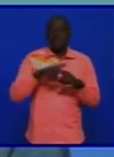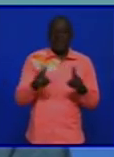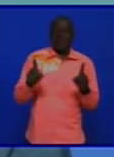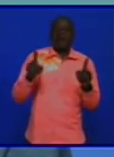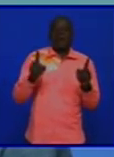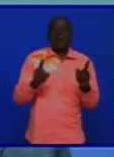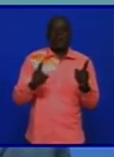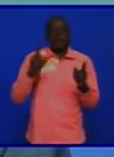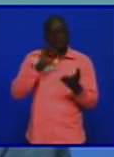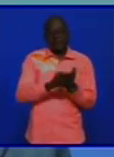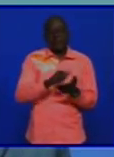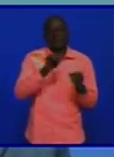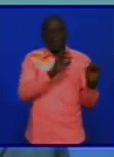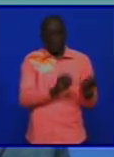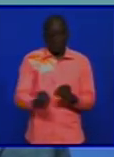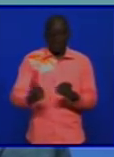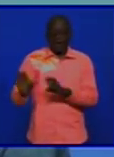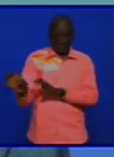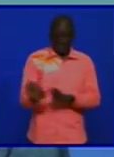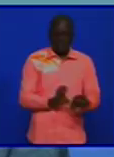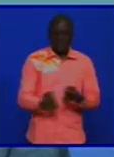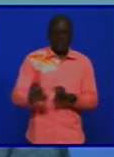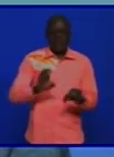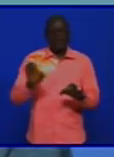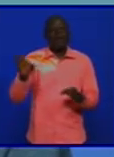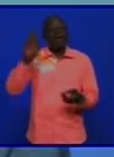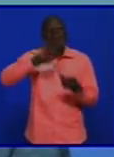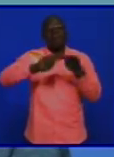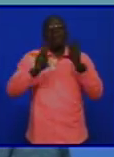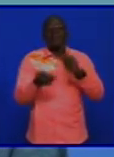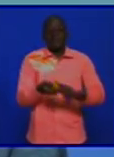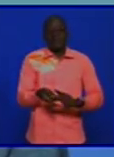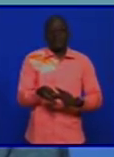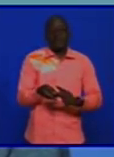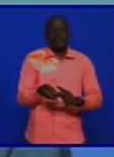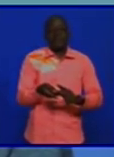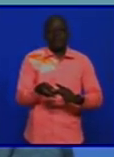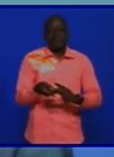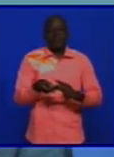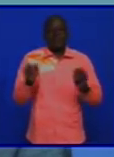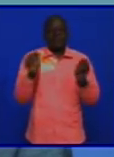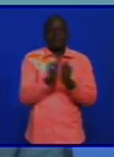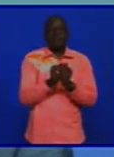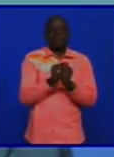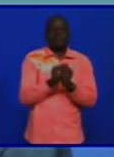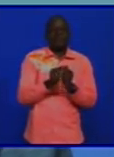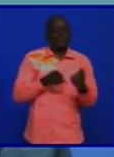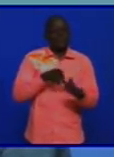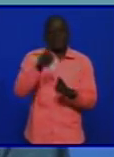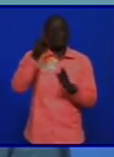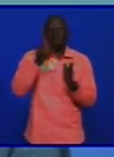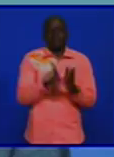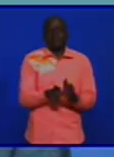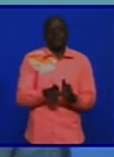cette organisation est faite en partenariat, de manière conjointe, avec des professionnels, tels que